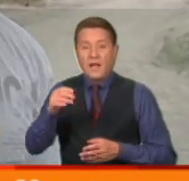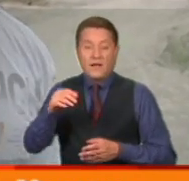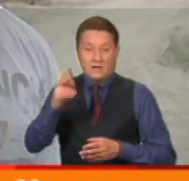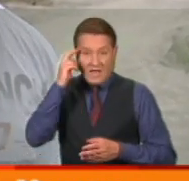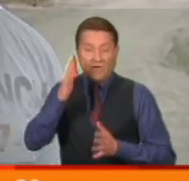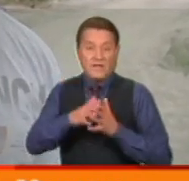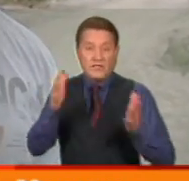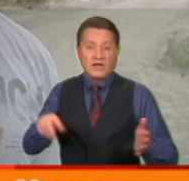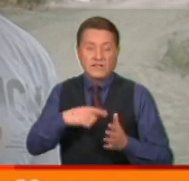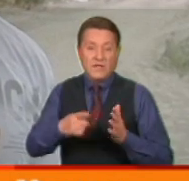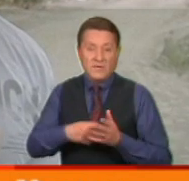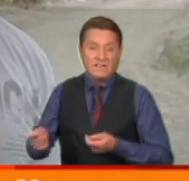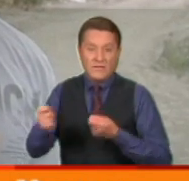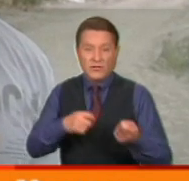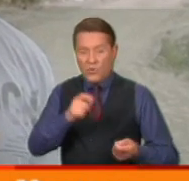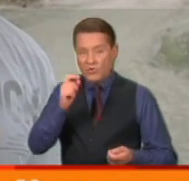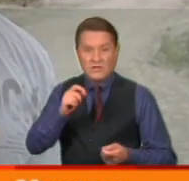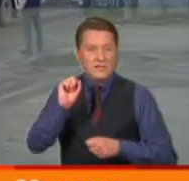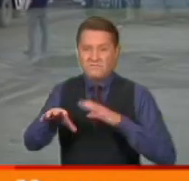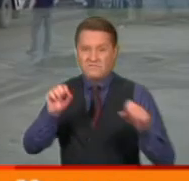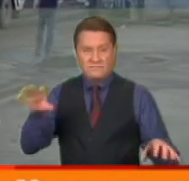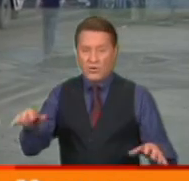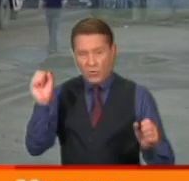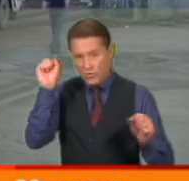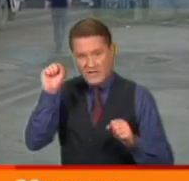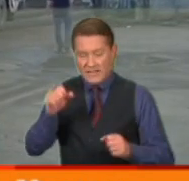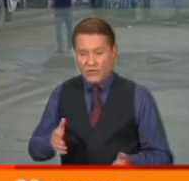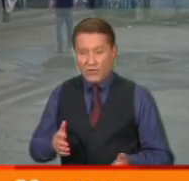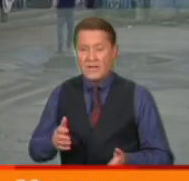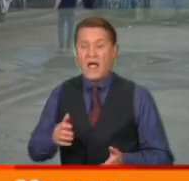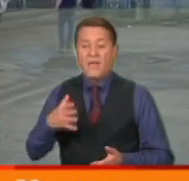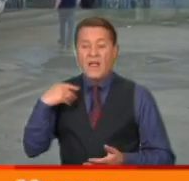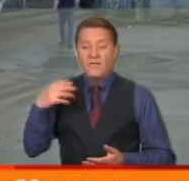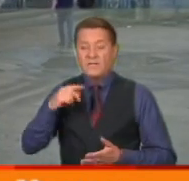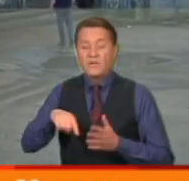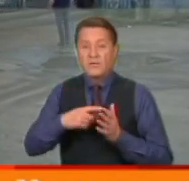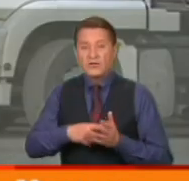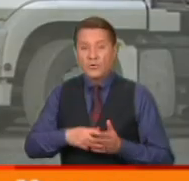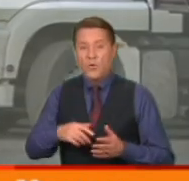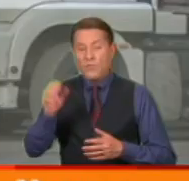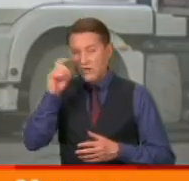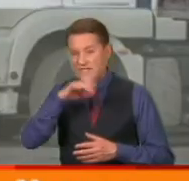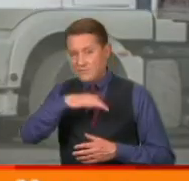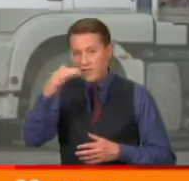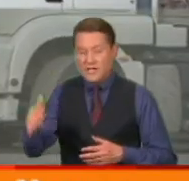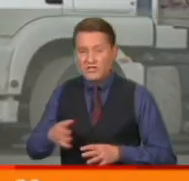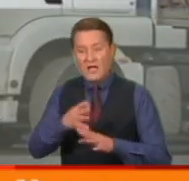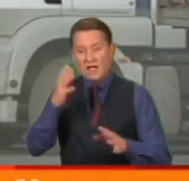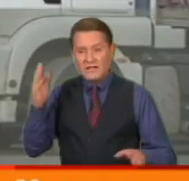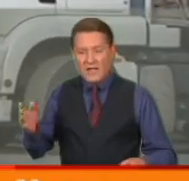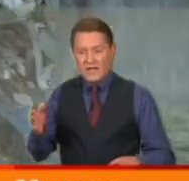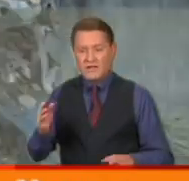місто, і відходи везуться ким завгодно і куди завгодно. На львівському міському сміттіщі – аншлаг. У чергу шикуються